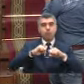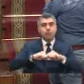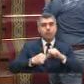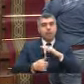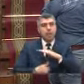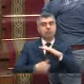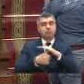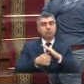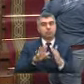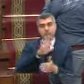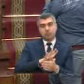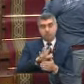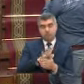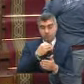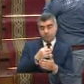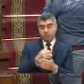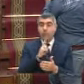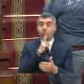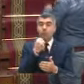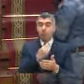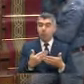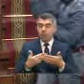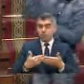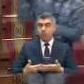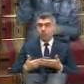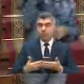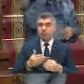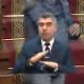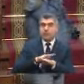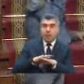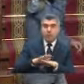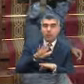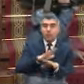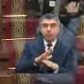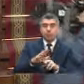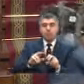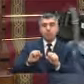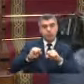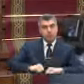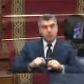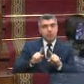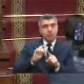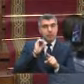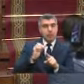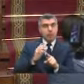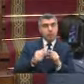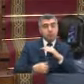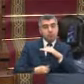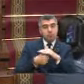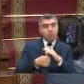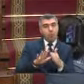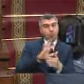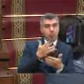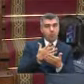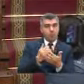العام. السيده الوزيره، الحكومه ديالكم خاصها تكون عندها الجراه السياسيه الكافيه باش تفعل المجلس الهيئه الوطنيه للنزاهه وتفعل مجلس المنافسه